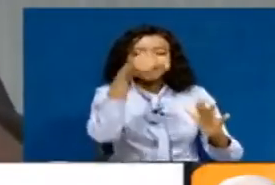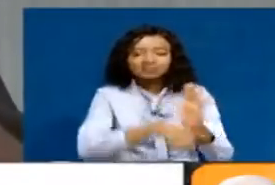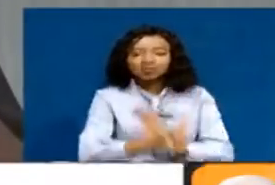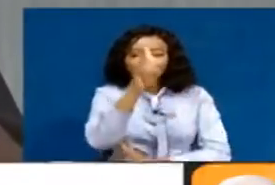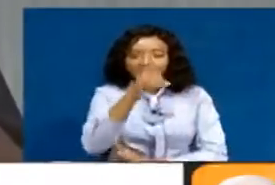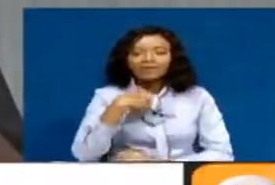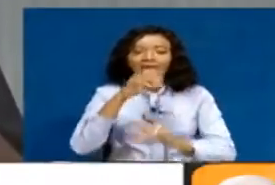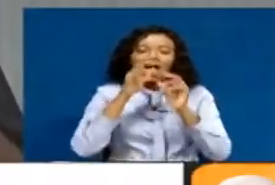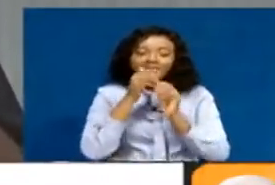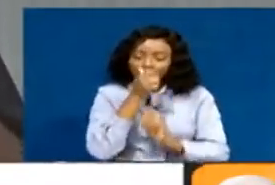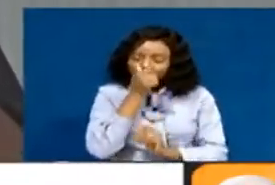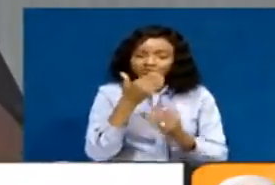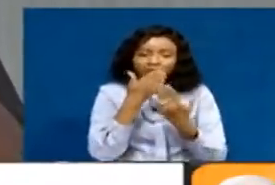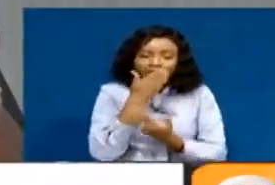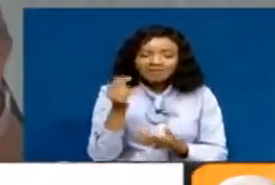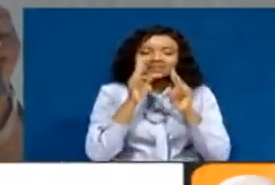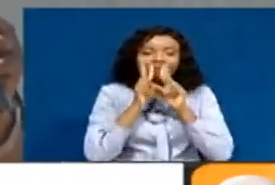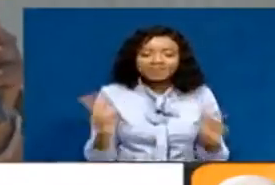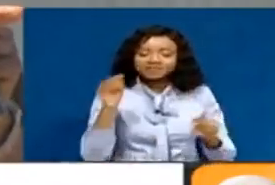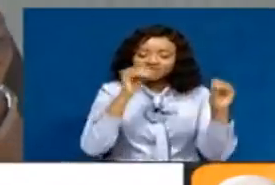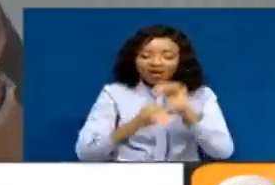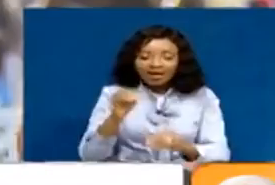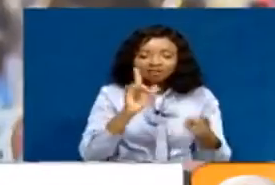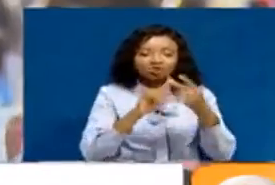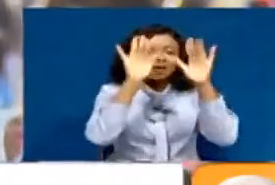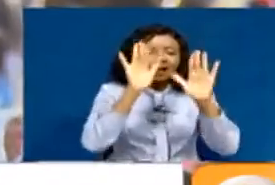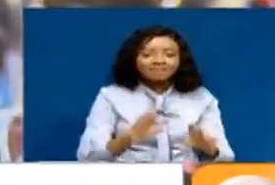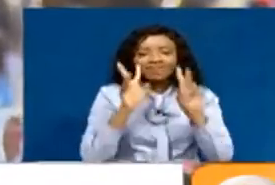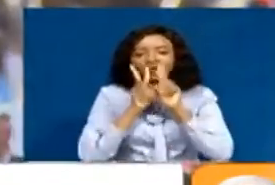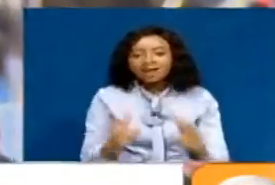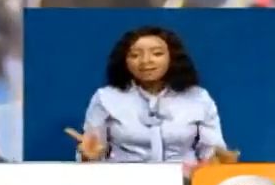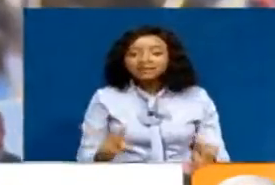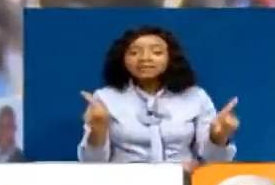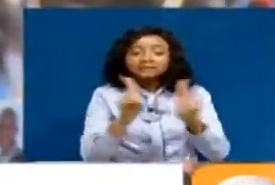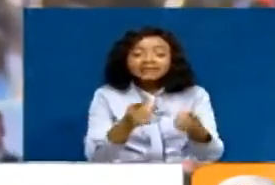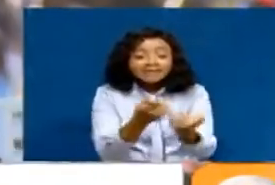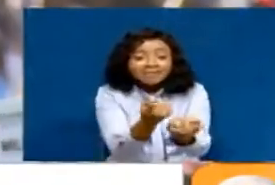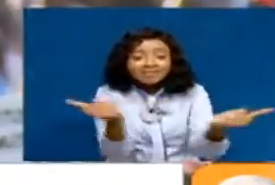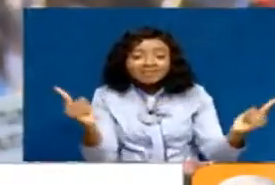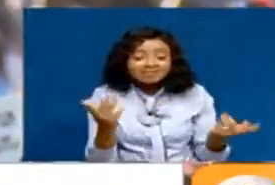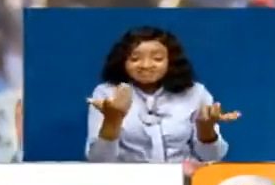watakia uchaguzi ya amani, kampeni ya amani. Ya nyinyi ni watu wa kujipa,